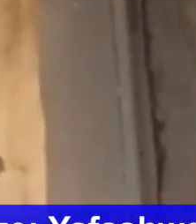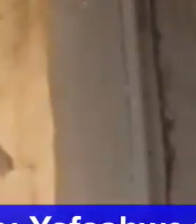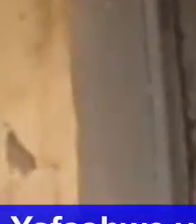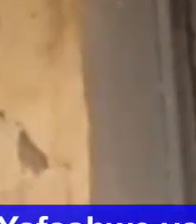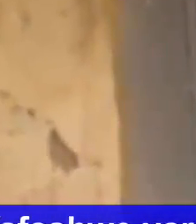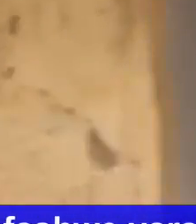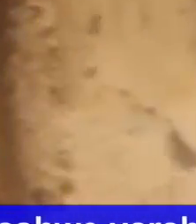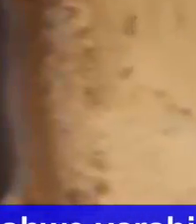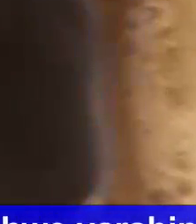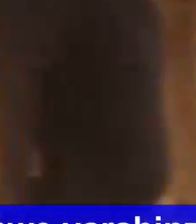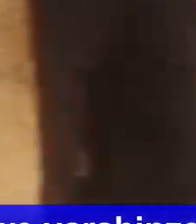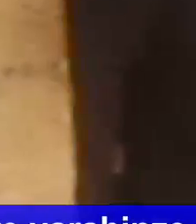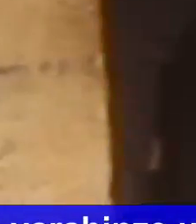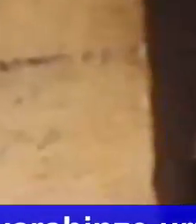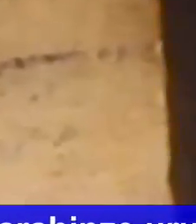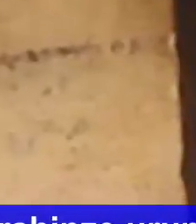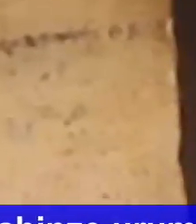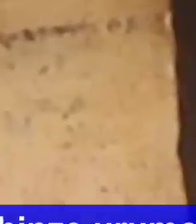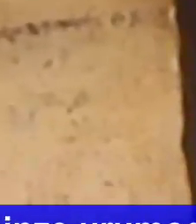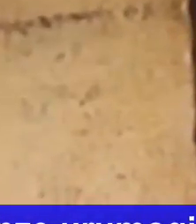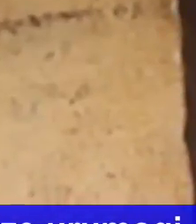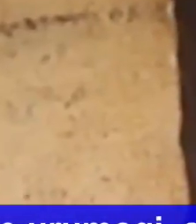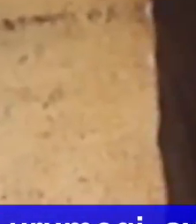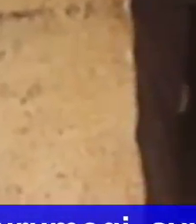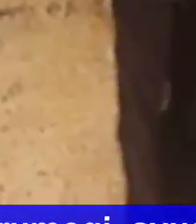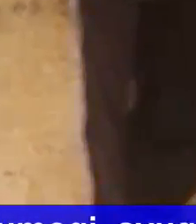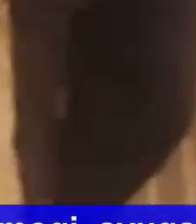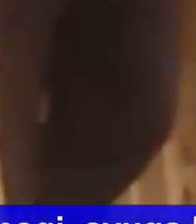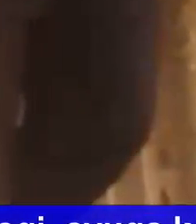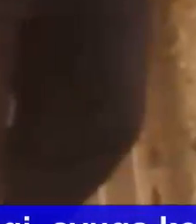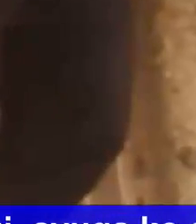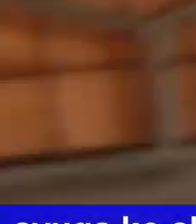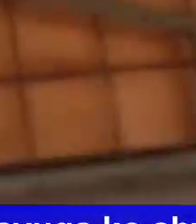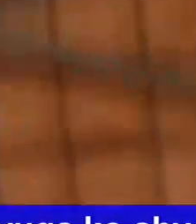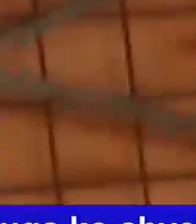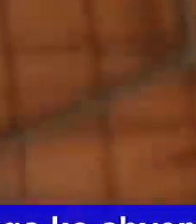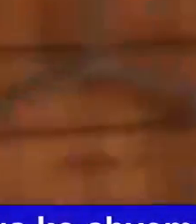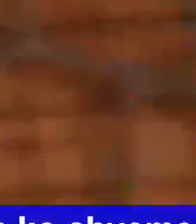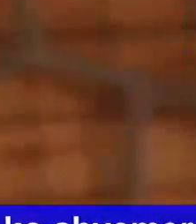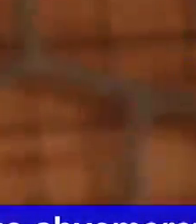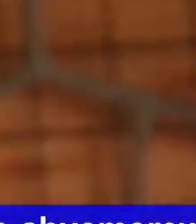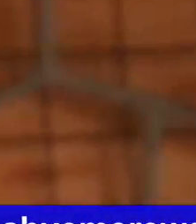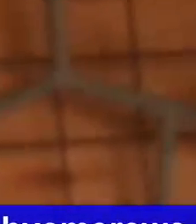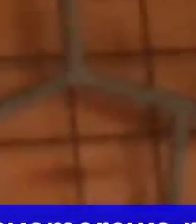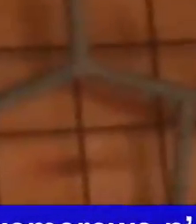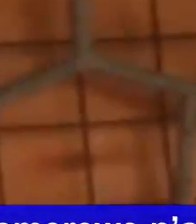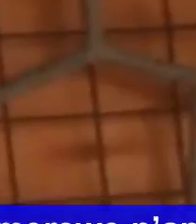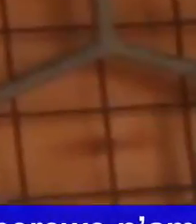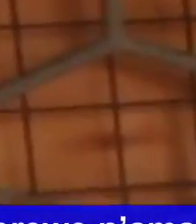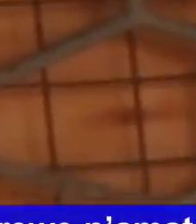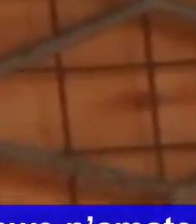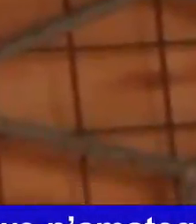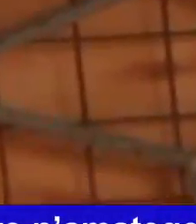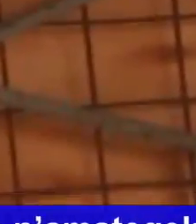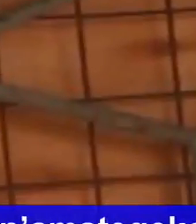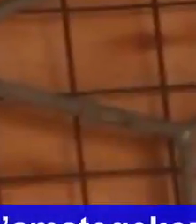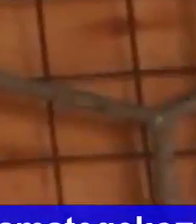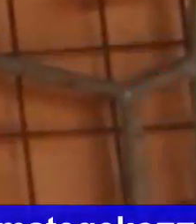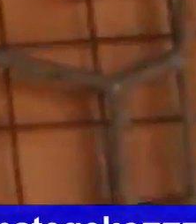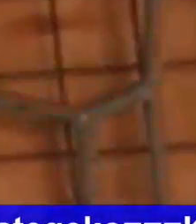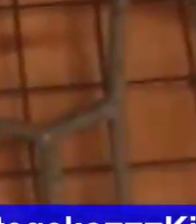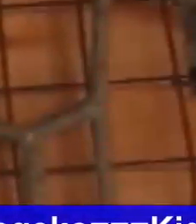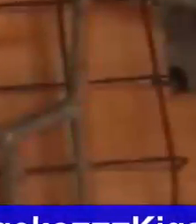kakomerekemo abantu batatu bose ngo bari basinze ubundi bafatana mu mashati ndetse abandi bafatana mu ngutiya. Abakecuru babiri